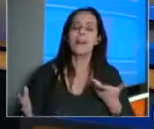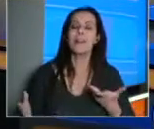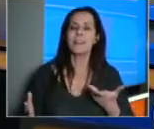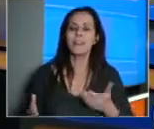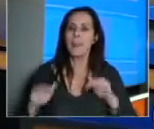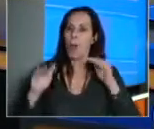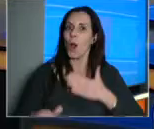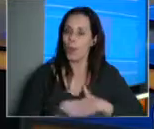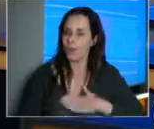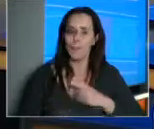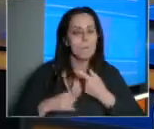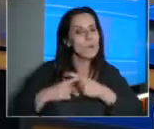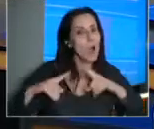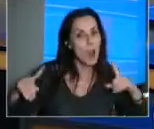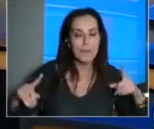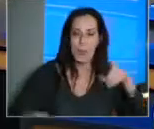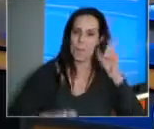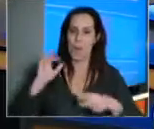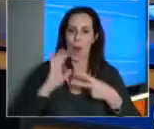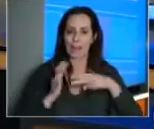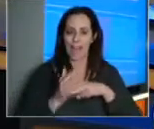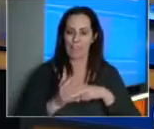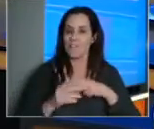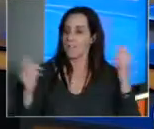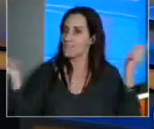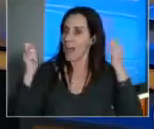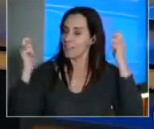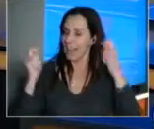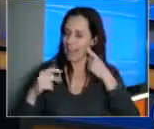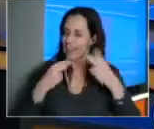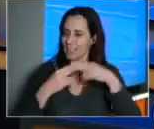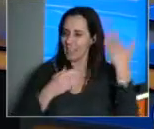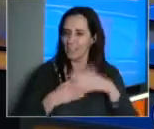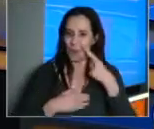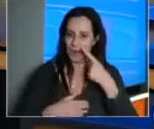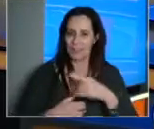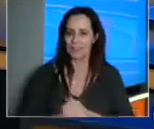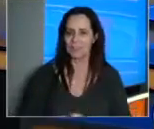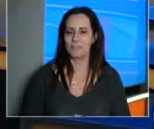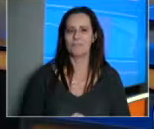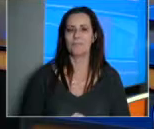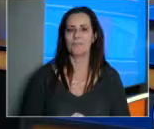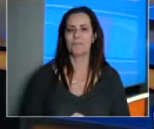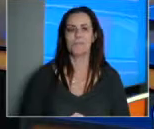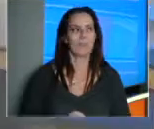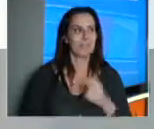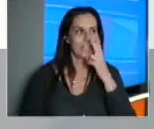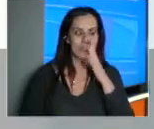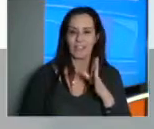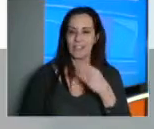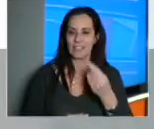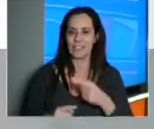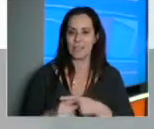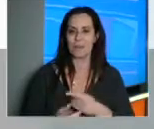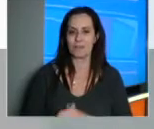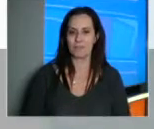של ברכות לחג מכל מיני פוליטיקאים, וזה הפתעה לקראת הסוף. בוא נעבור על חלק מהברכות לחג, ננסה לתת בהם